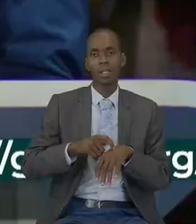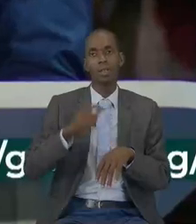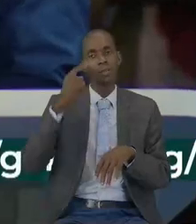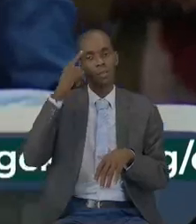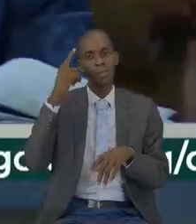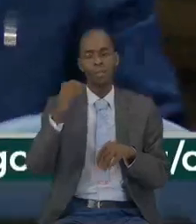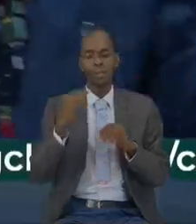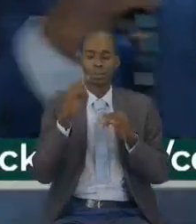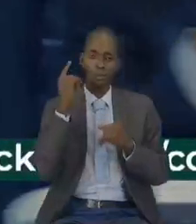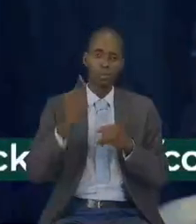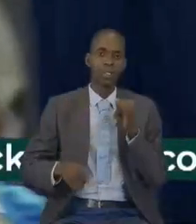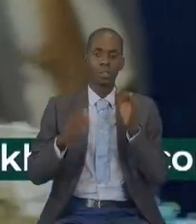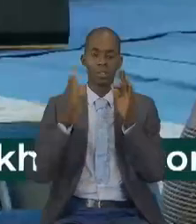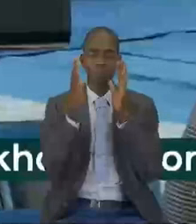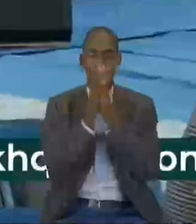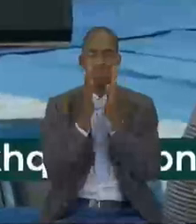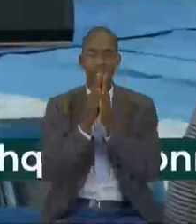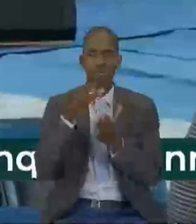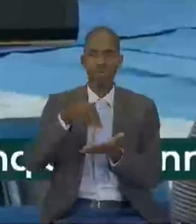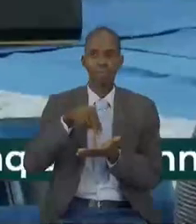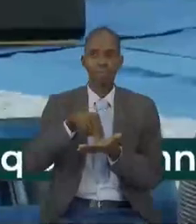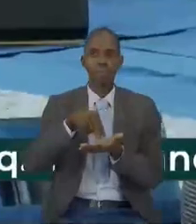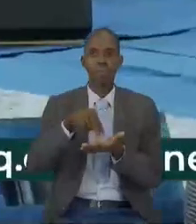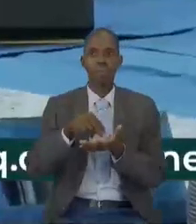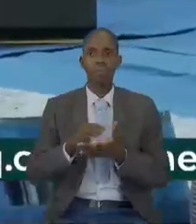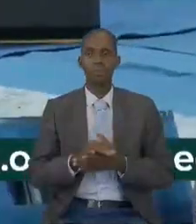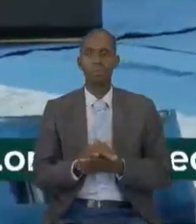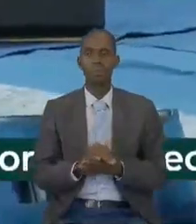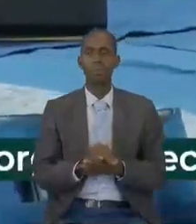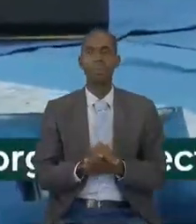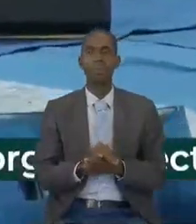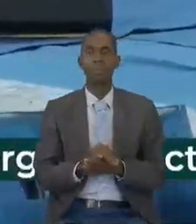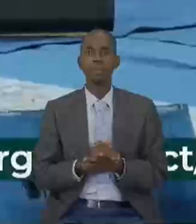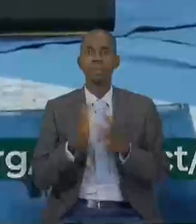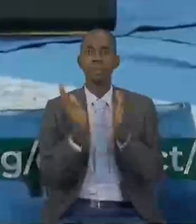Levons-nous maintenant. Le pasteur est là pour la prière de miracle. Merci.